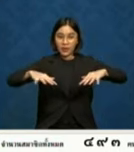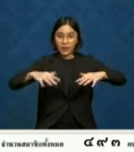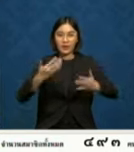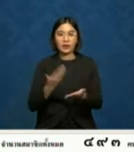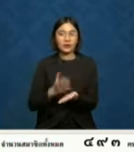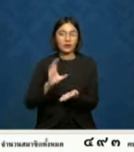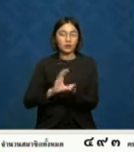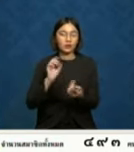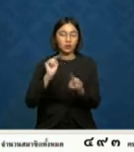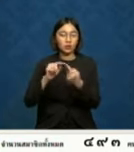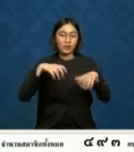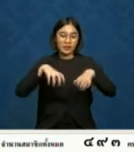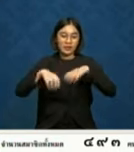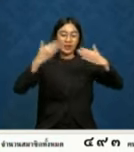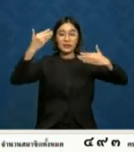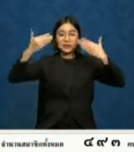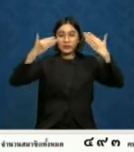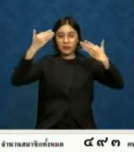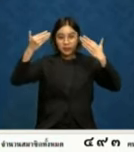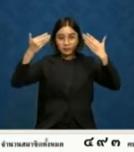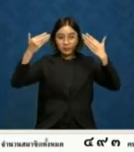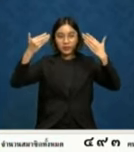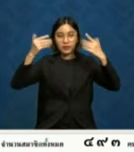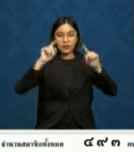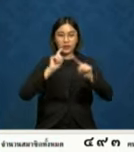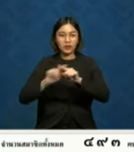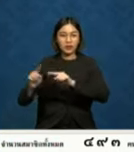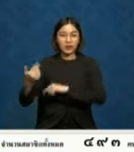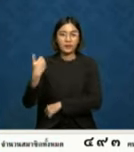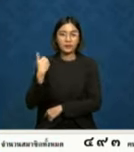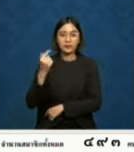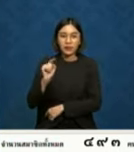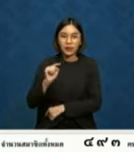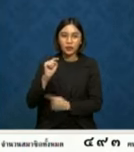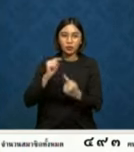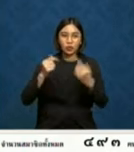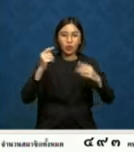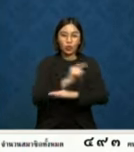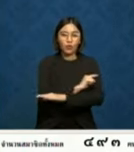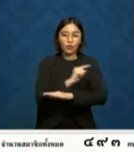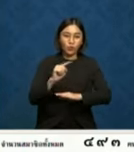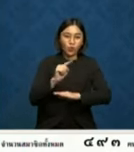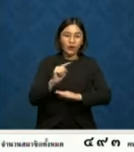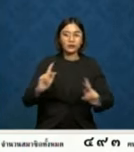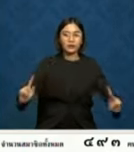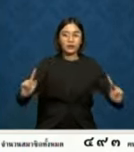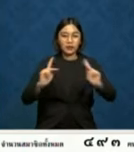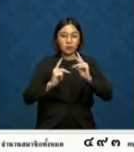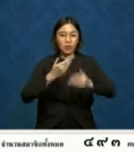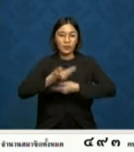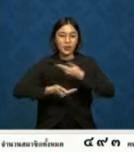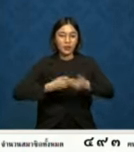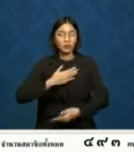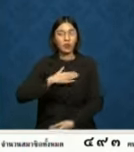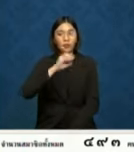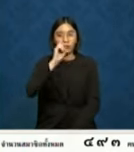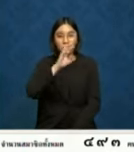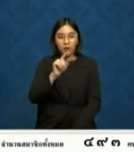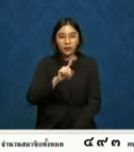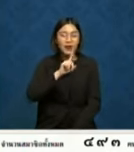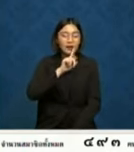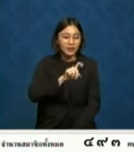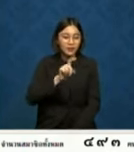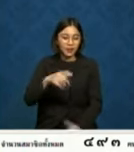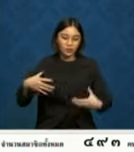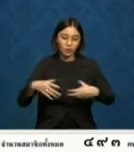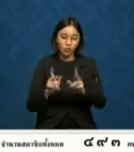ประมาณในส่วนของการจัดงานเอ่อต่างๆไม่ว่าจะเป็นเรื่องของงานวันกระทรวงพาณิชย์เองเนี่ยนะครับต้องเรียนด้วยความเคารพว่าได้มีการสอบถาม